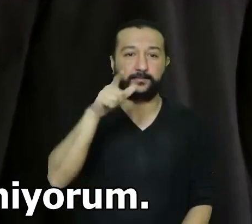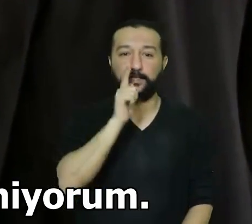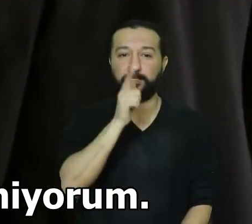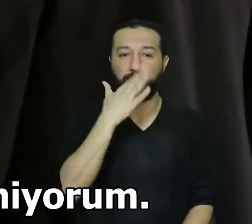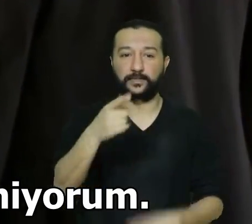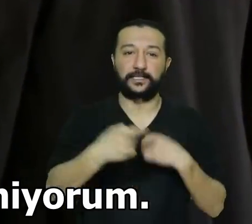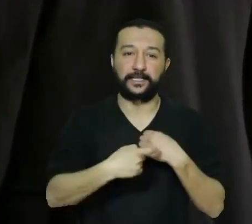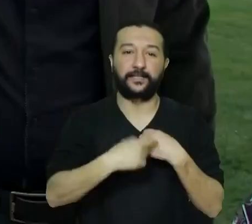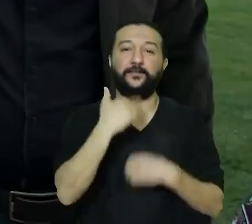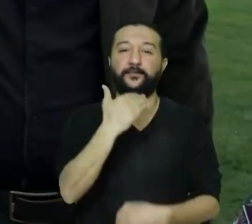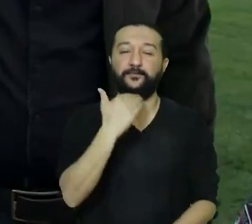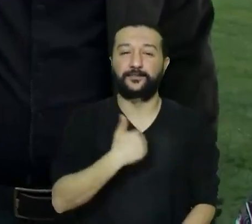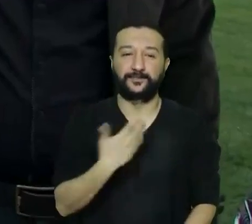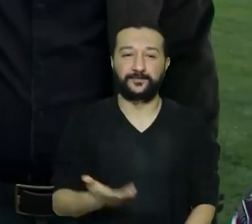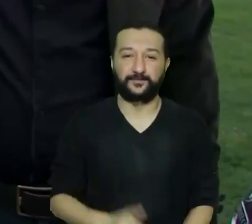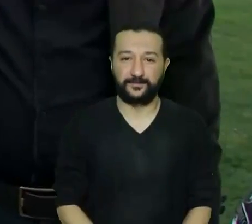yok, onu taklit edemiyorum.